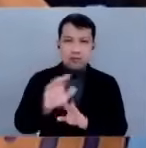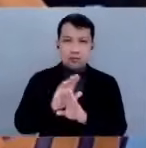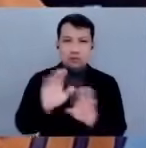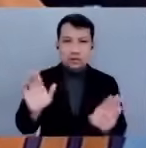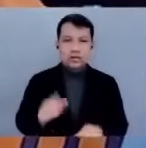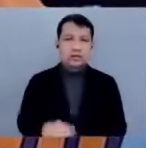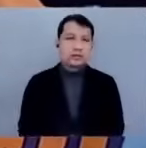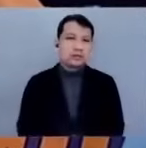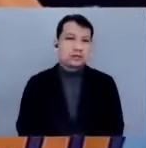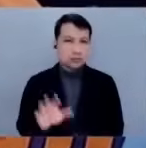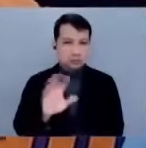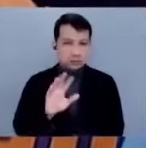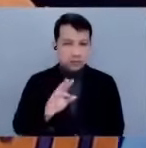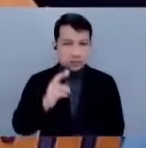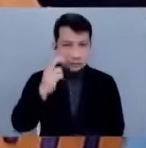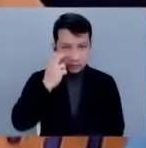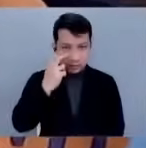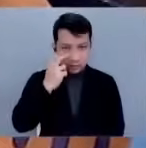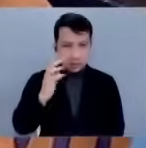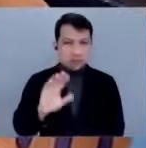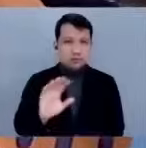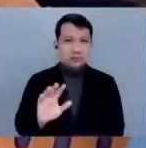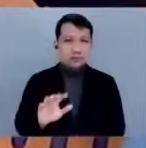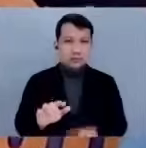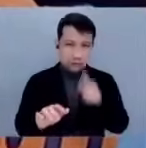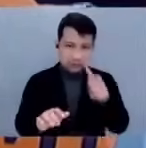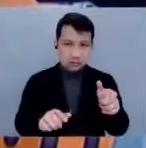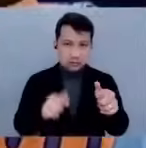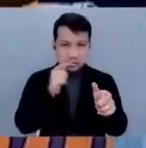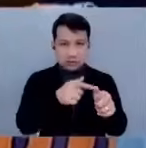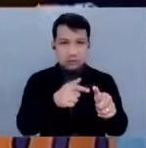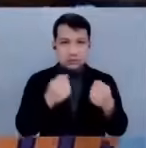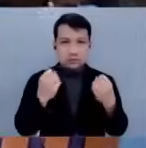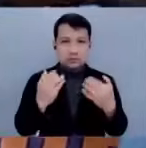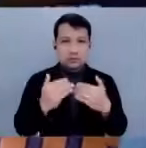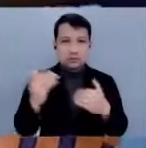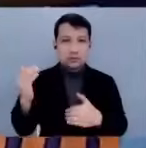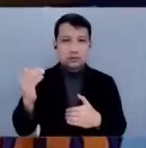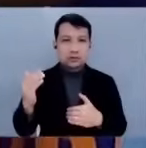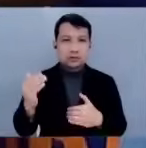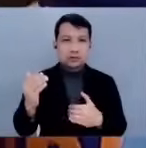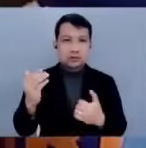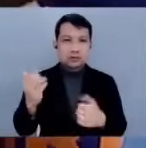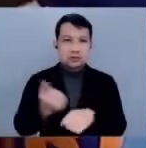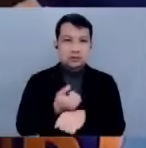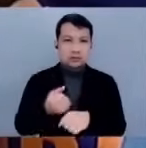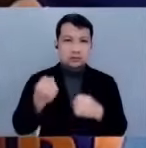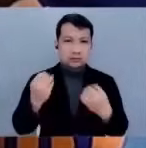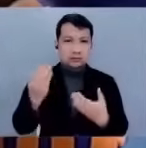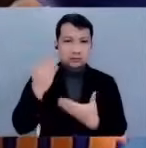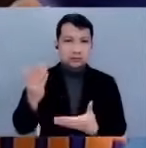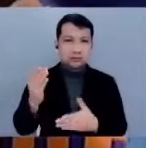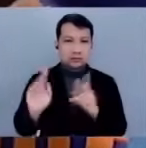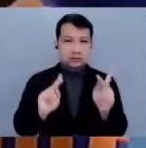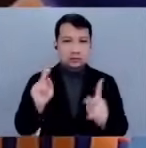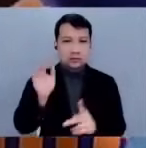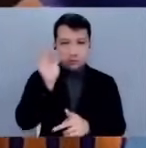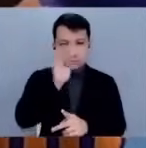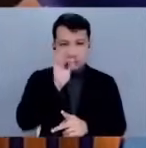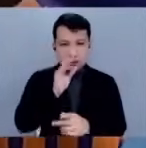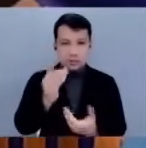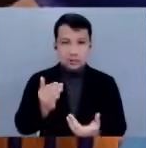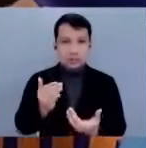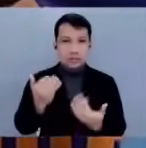tayong magpulag-pulagan. Tignan natin ang nakakarami, ang higit na nakakarami na mamamayang Pilipino na ngayon